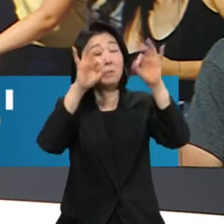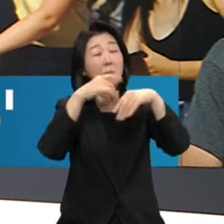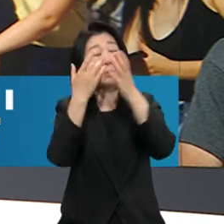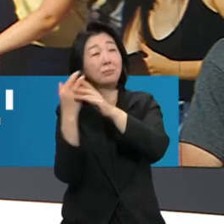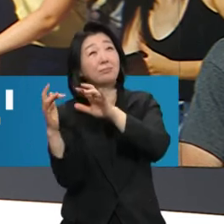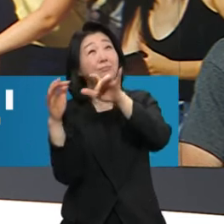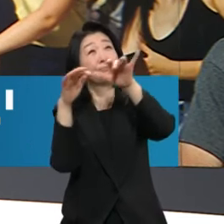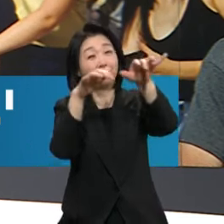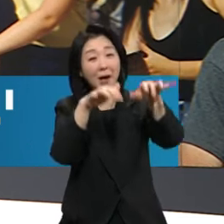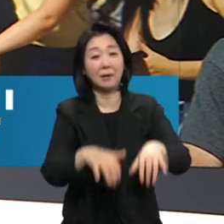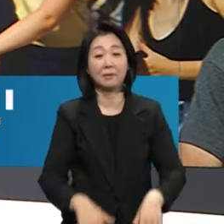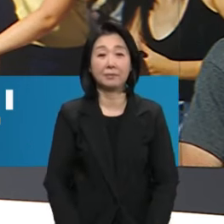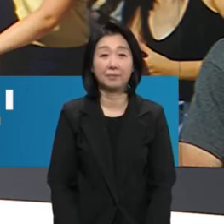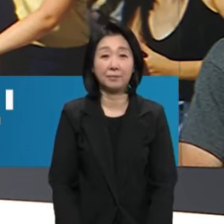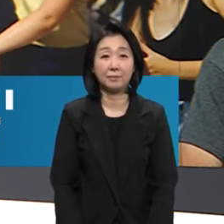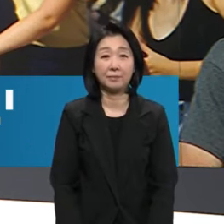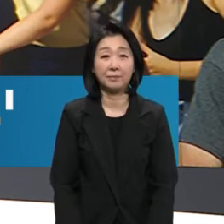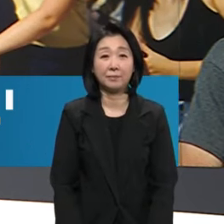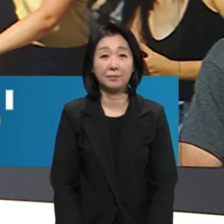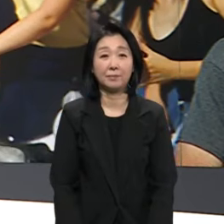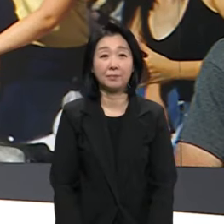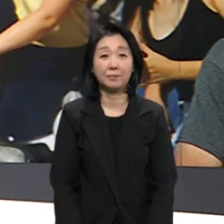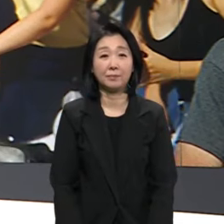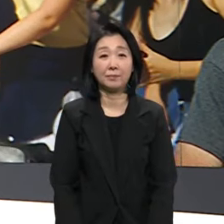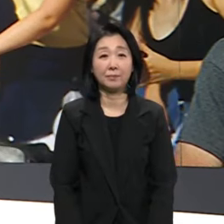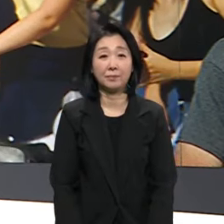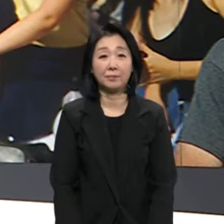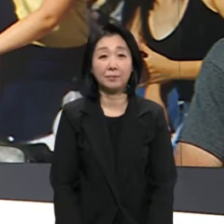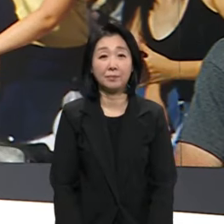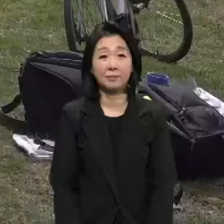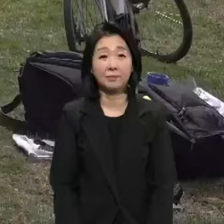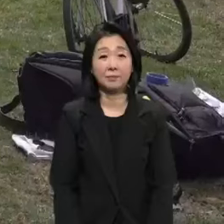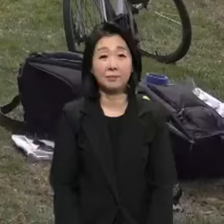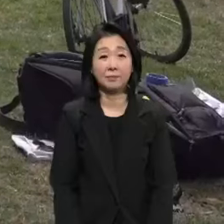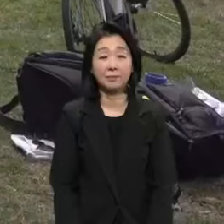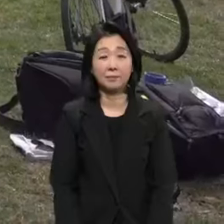했는데요. 워싱턴 김필규 특파원이 현장을 전해드립니다.